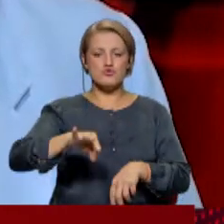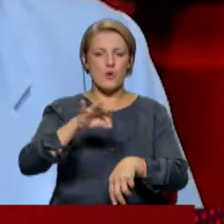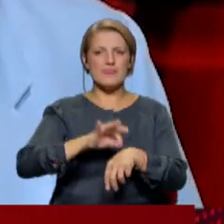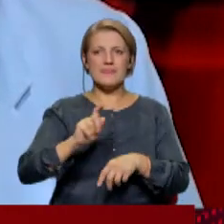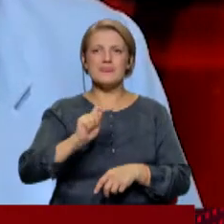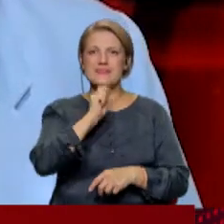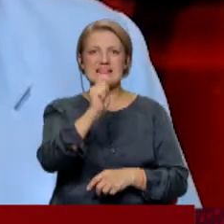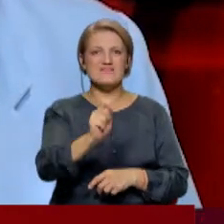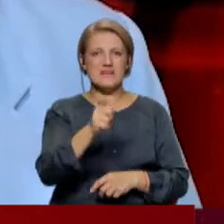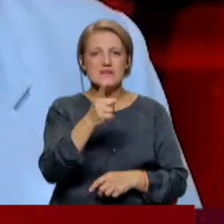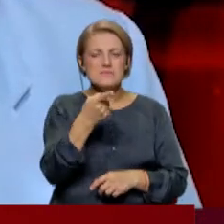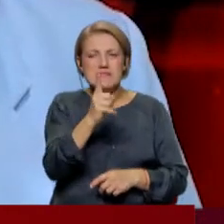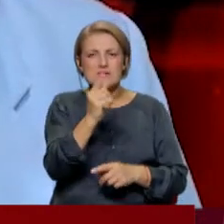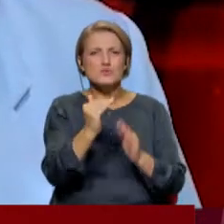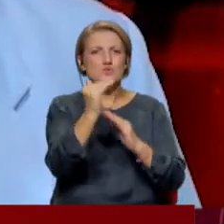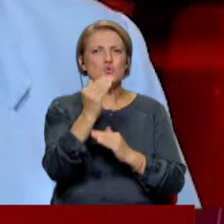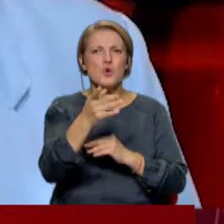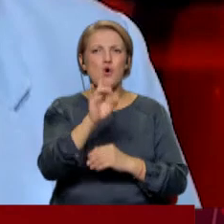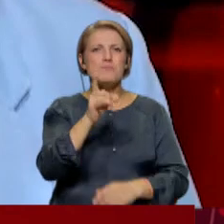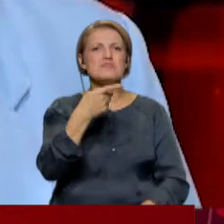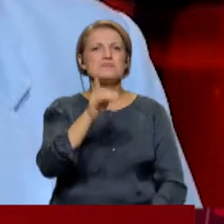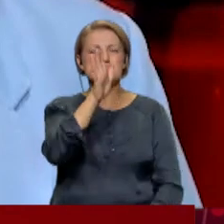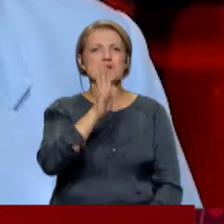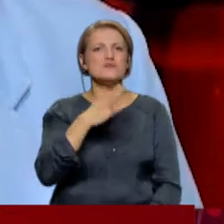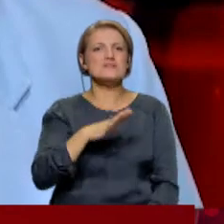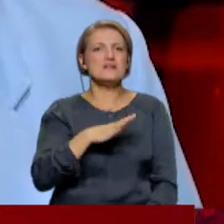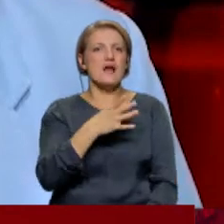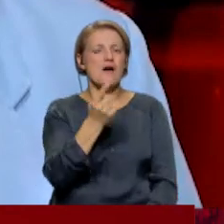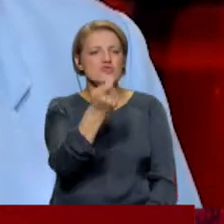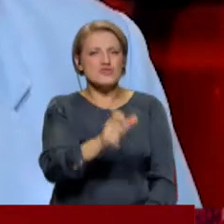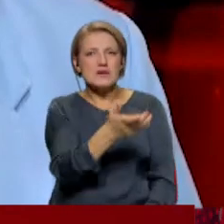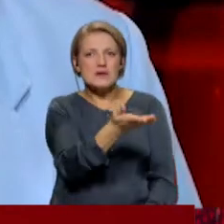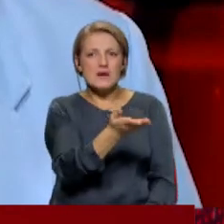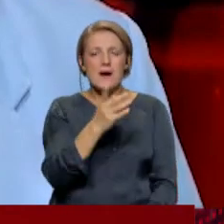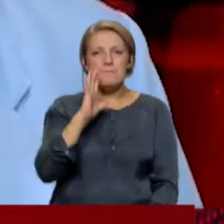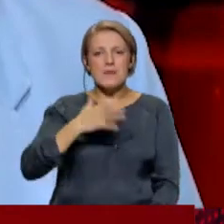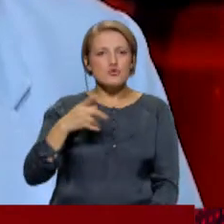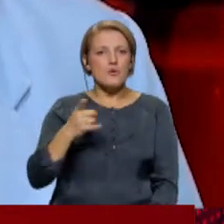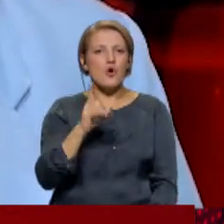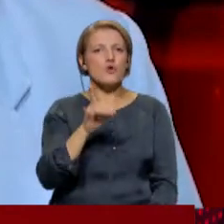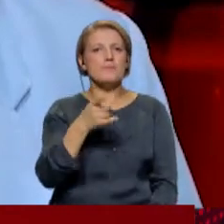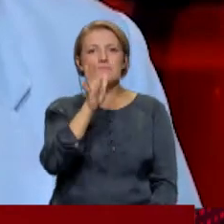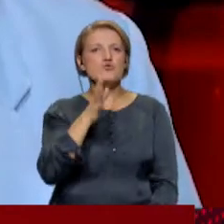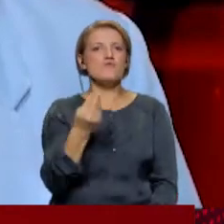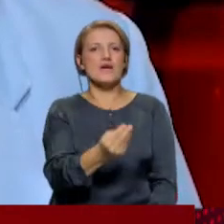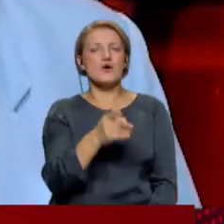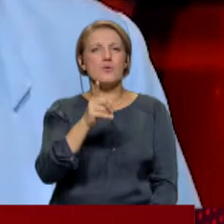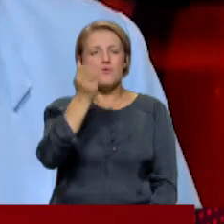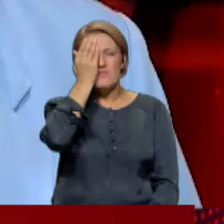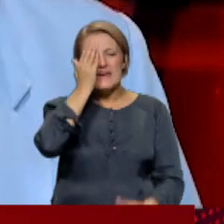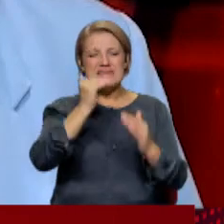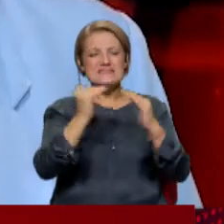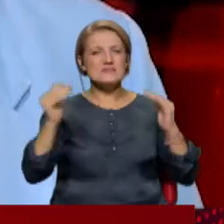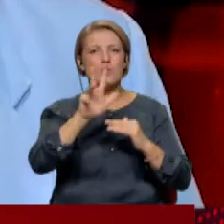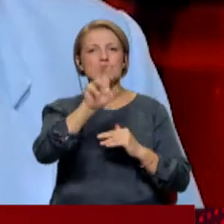teklif ettiğinin 1000 lira üzeri. 15.500 lira istedikleri aylık ücret. 15.500. Bu ülkede yoksulluk sınırı 38